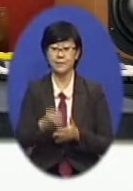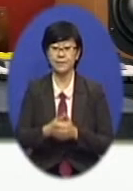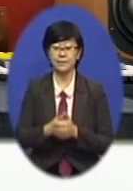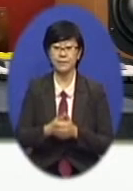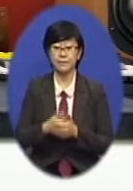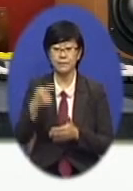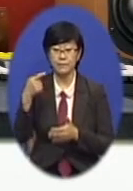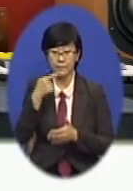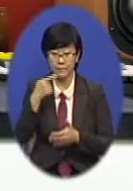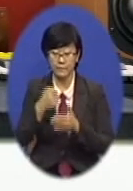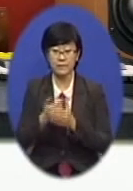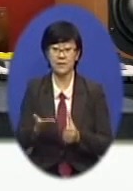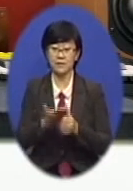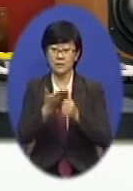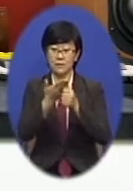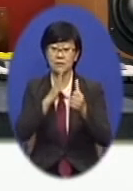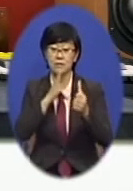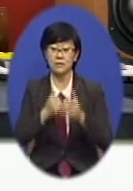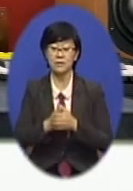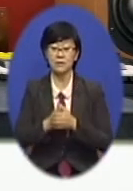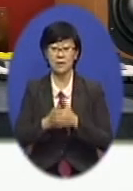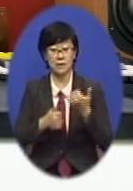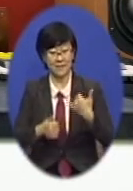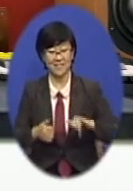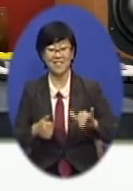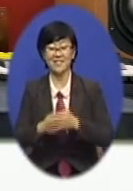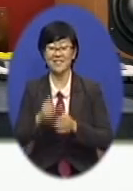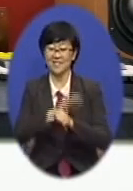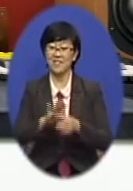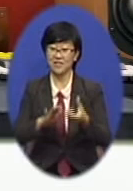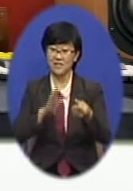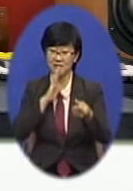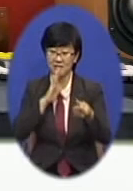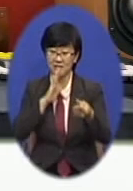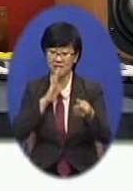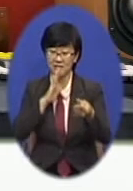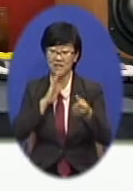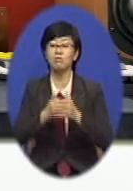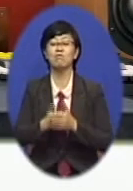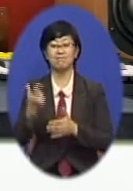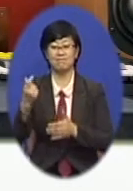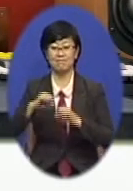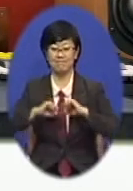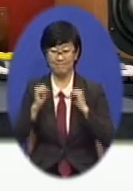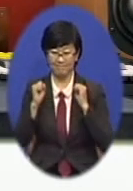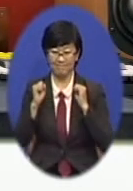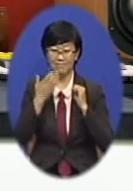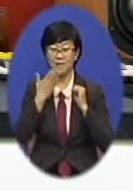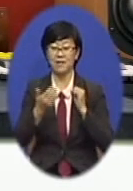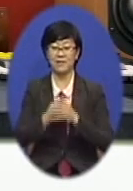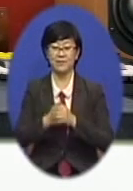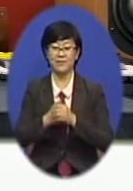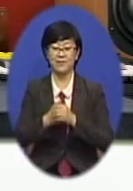이렇게 엄하게 했을 때 그래도 자제분들이 그걸 잘 듣고 잘 듣죠. 수용을 하니까